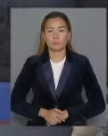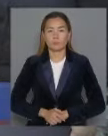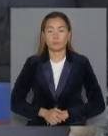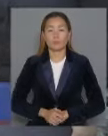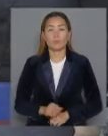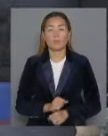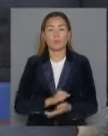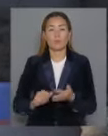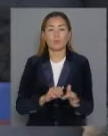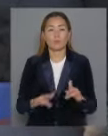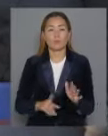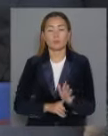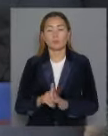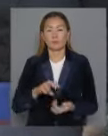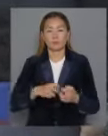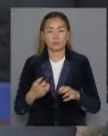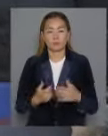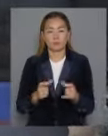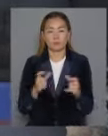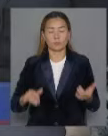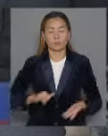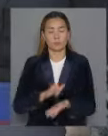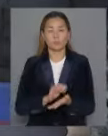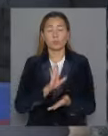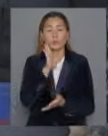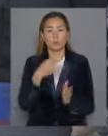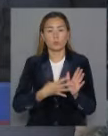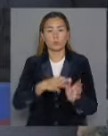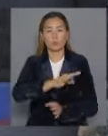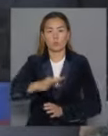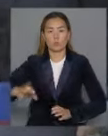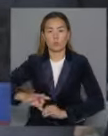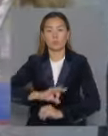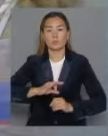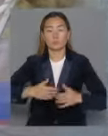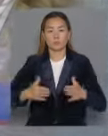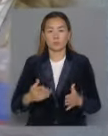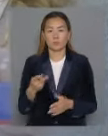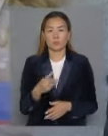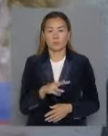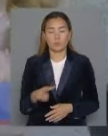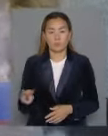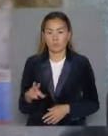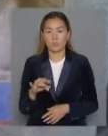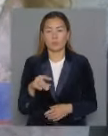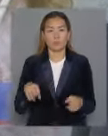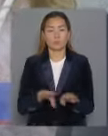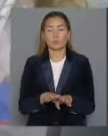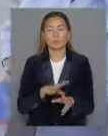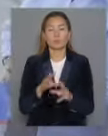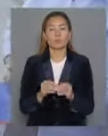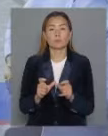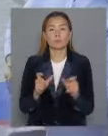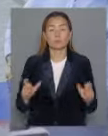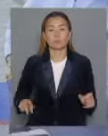Даудың басы құжат қабылдаудан басталған. Кеше мектепке тіркелу үшін таңғы сағат 9:00-де сайт ашылады. Небәрі 2 минуттың ішінде портал жабылып қалады. Оны